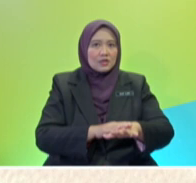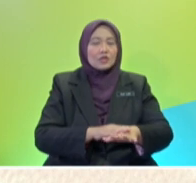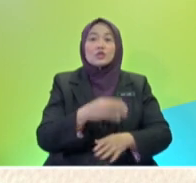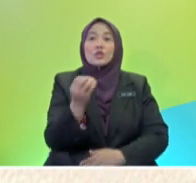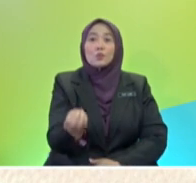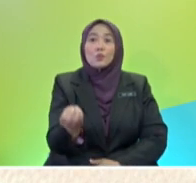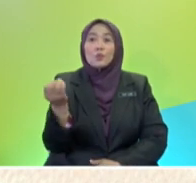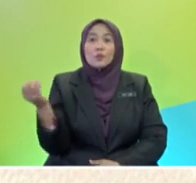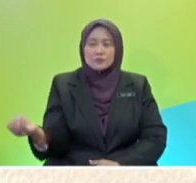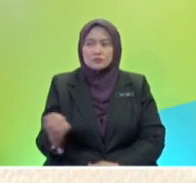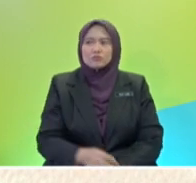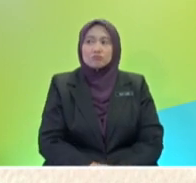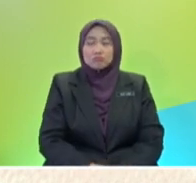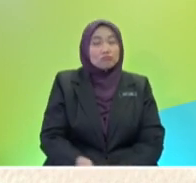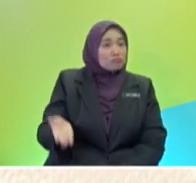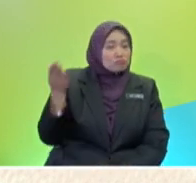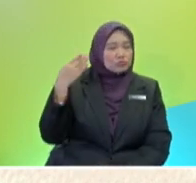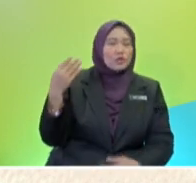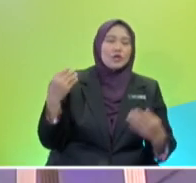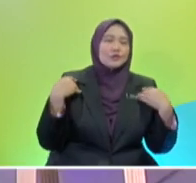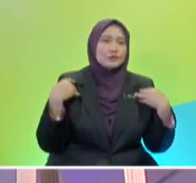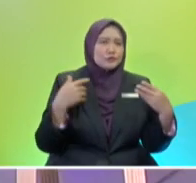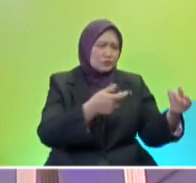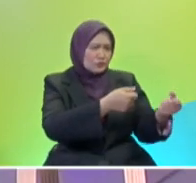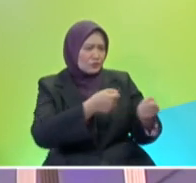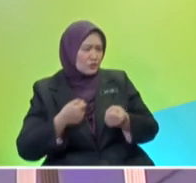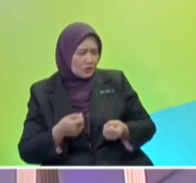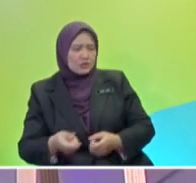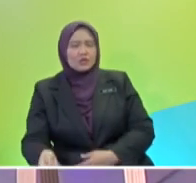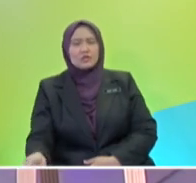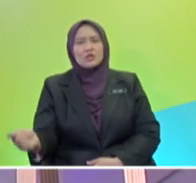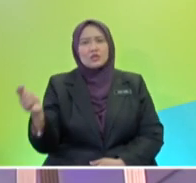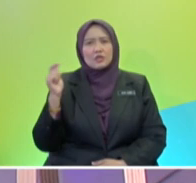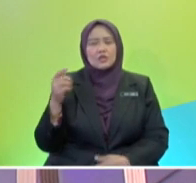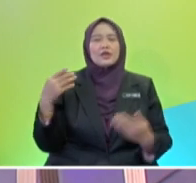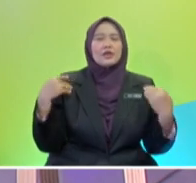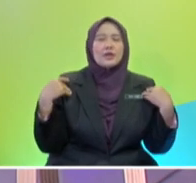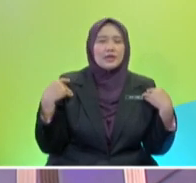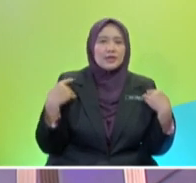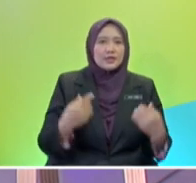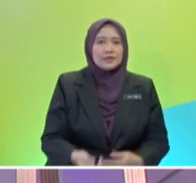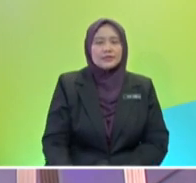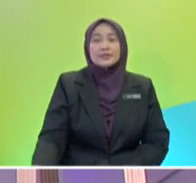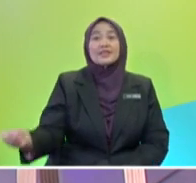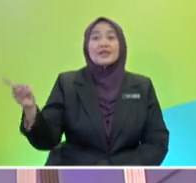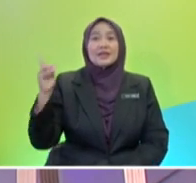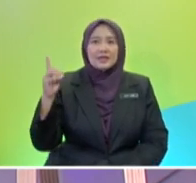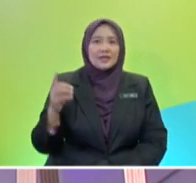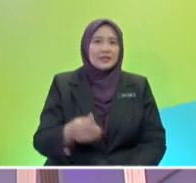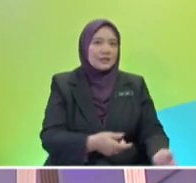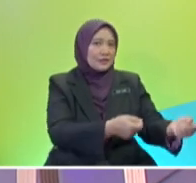tarikan yang bertindak ke atas objek yaitu tali yang ditarik tadi oke baiklah jadi